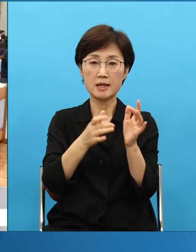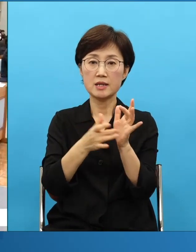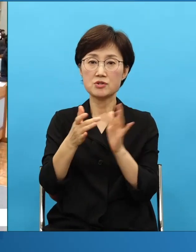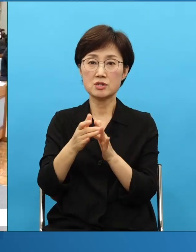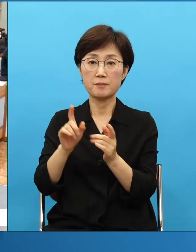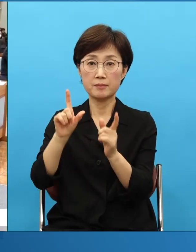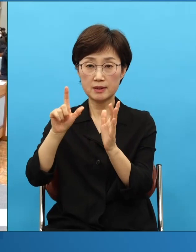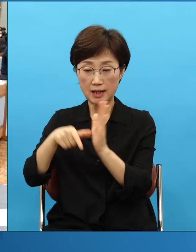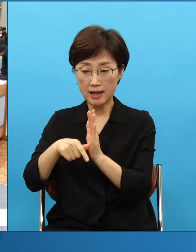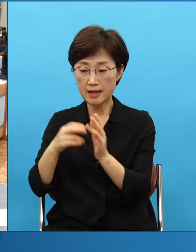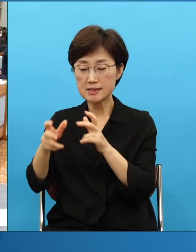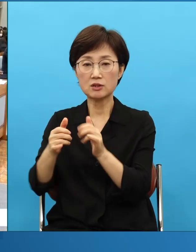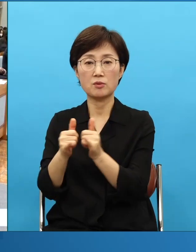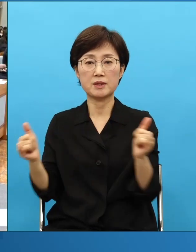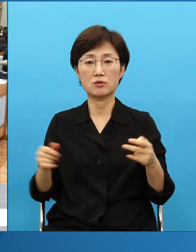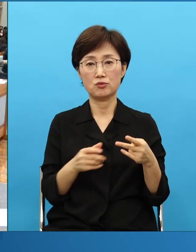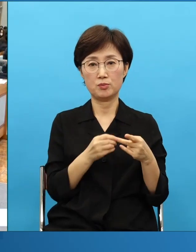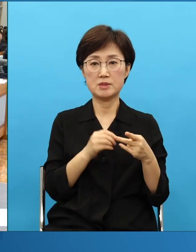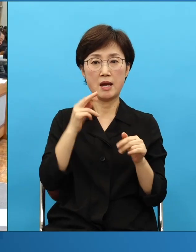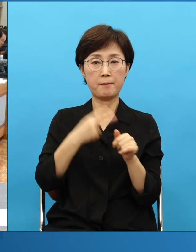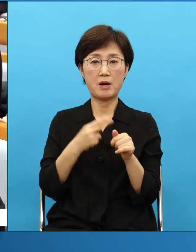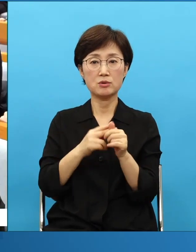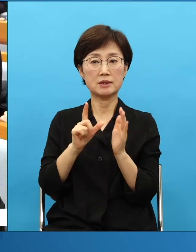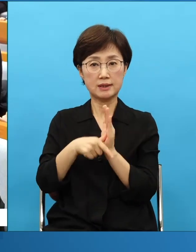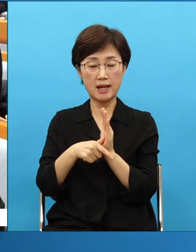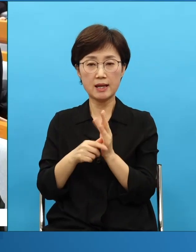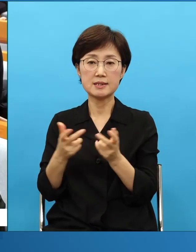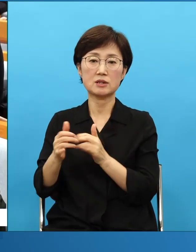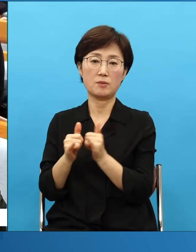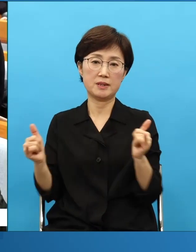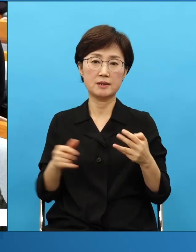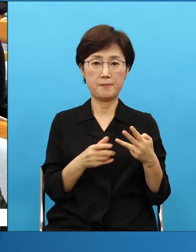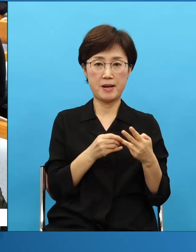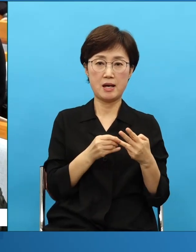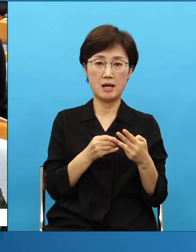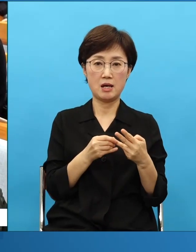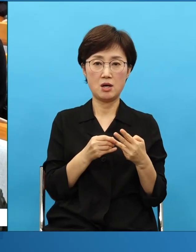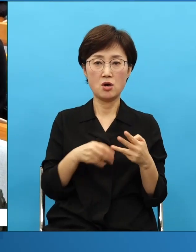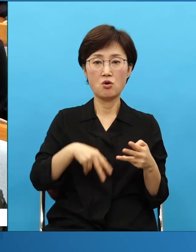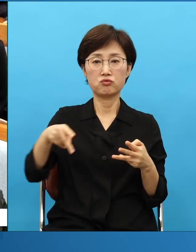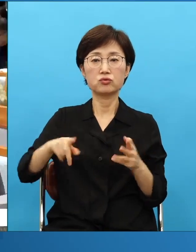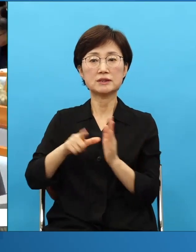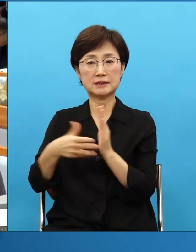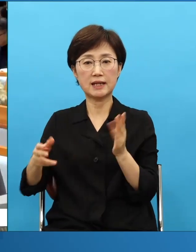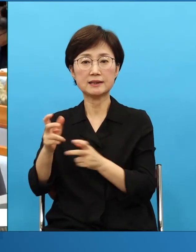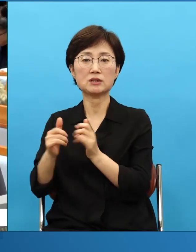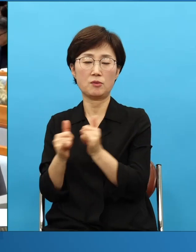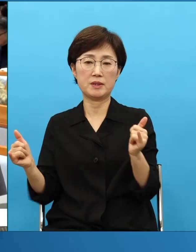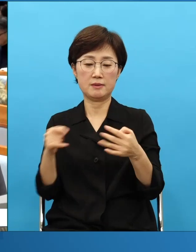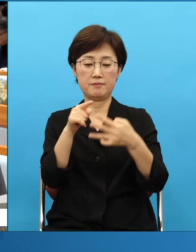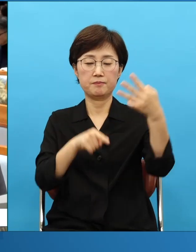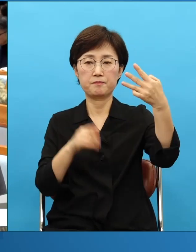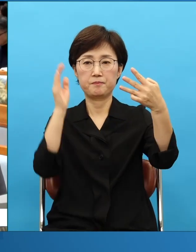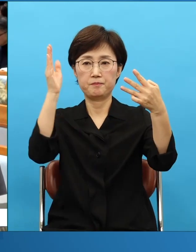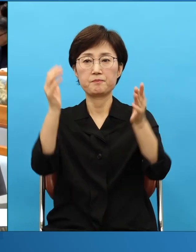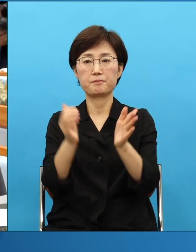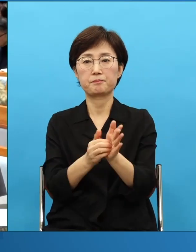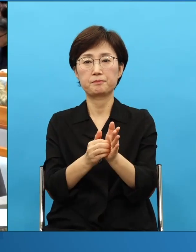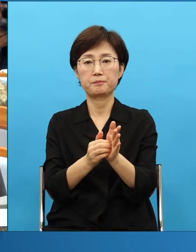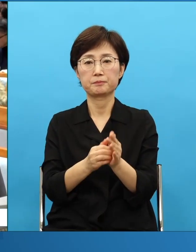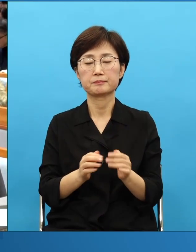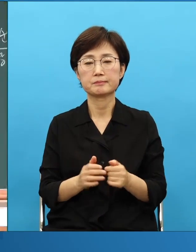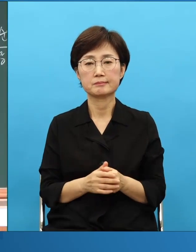산업인, 2강, 바울 시대의 산업인, 3강, 유랑민 시대의 산업인 등 3강의 말씀을